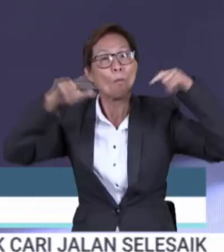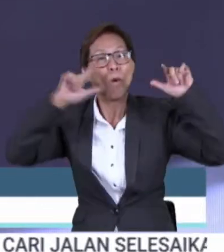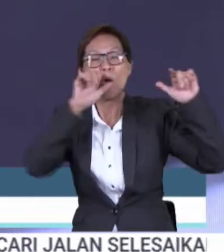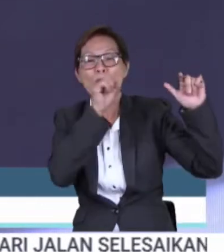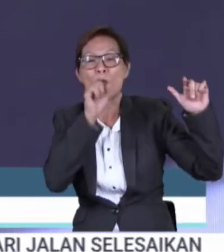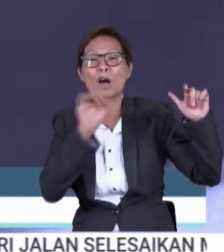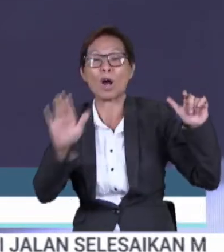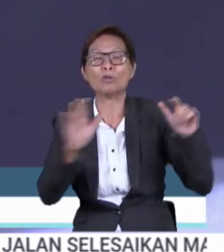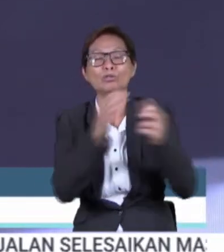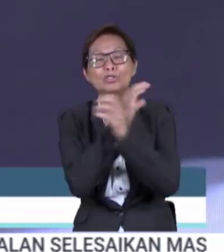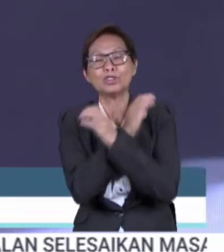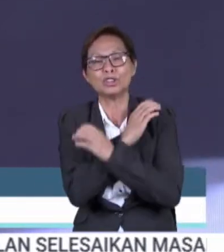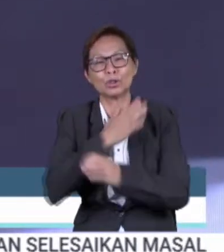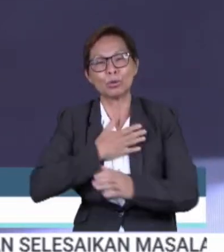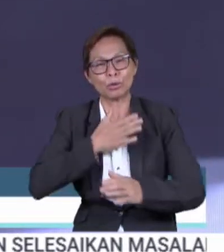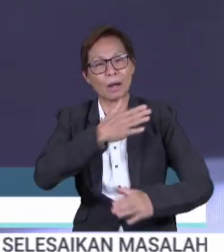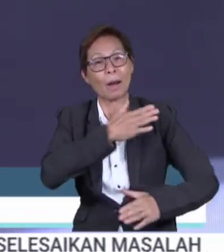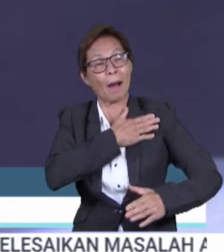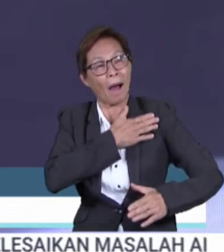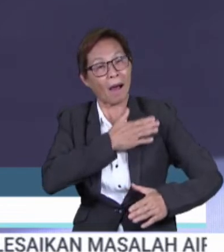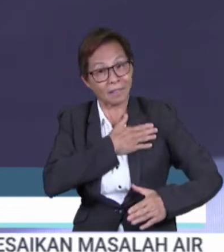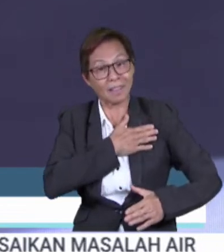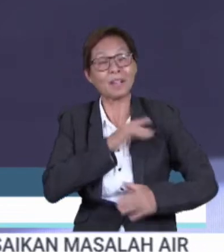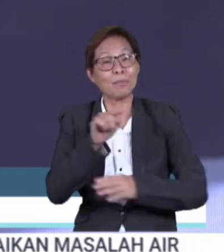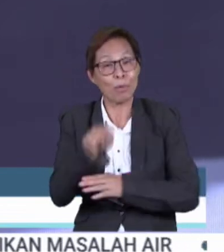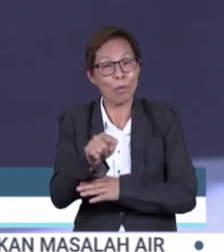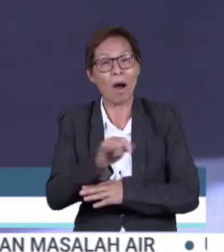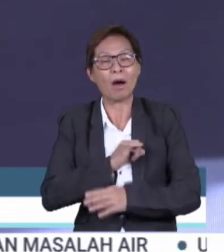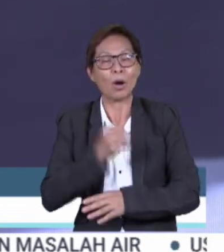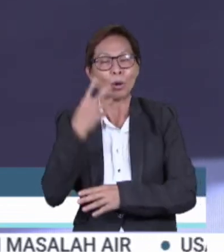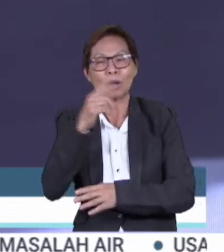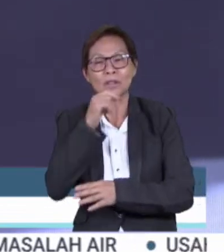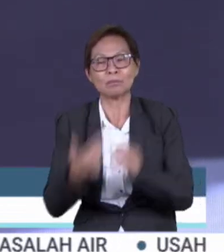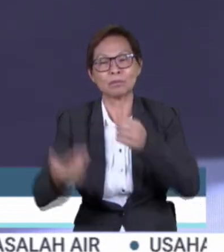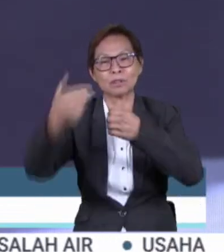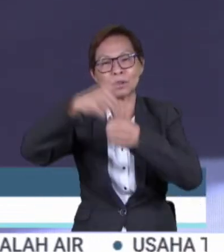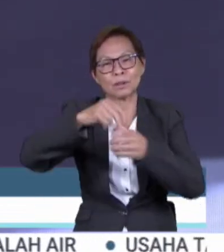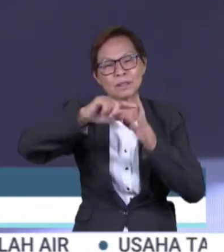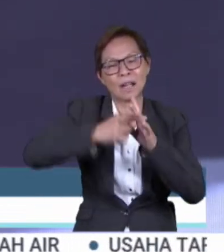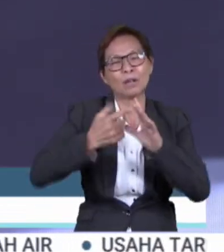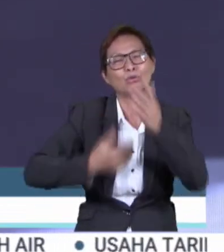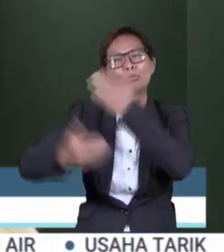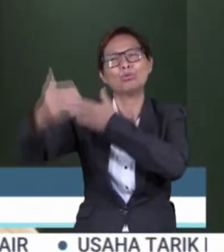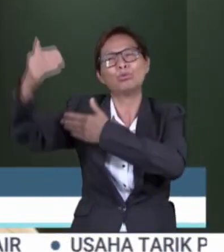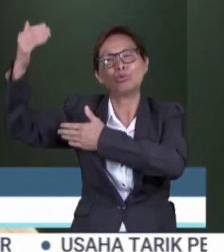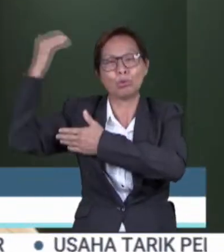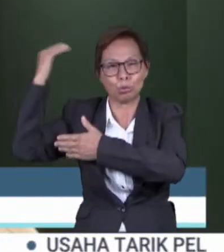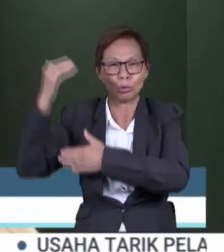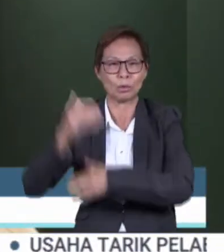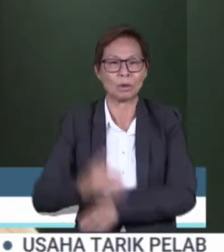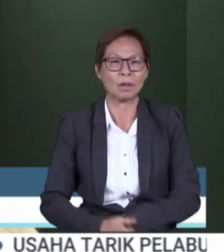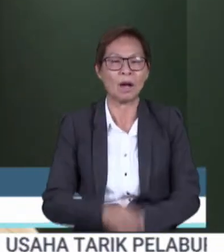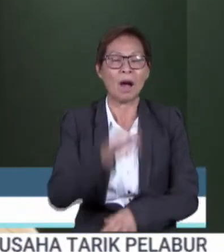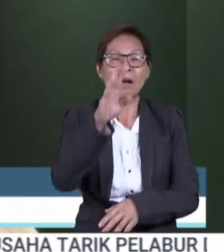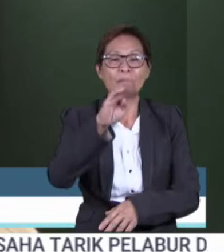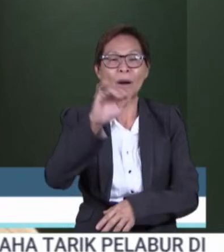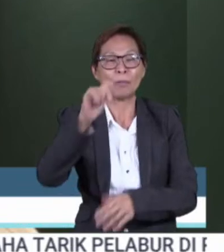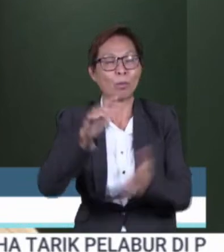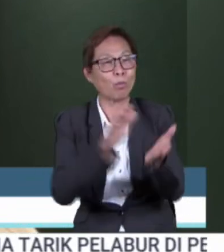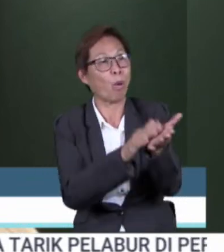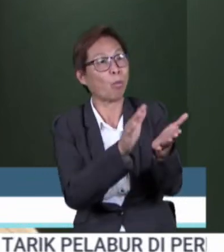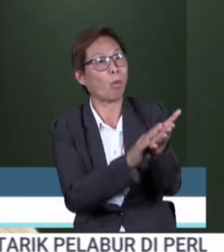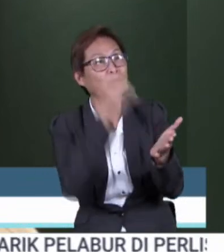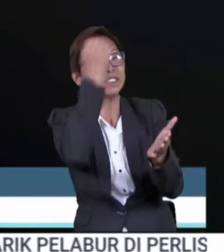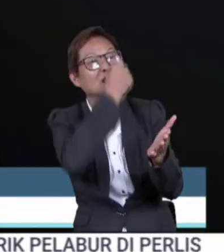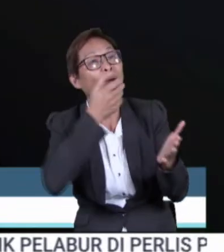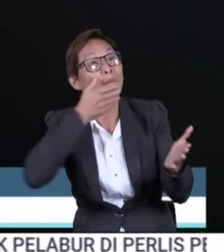Kau Kunci Cintaku Dalam Hatimu akui kesal kerana tidak turut serta sejak dahulu lagi. Ramlah memuji sikap